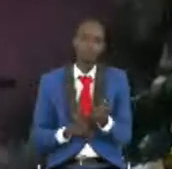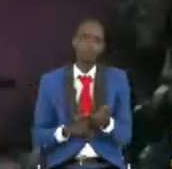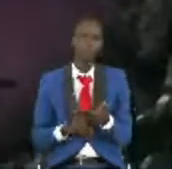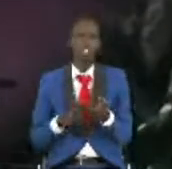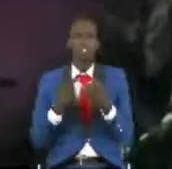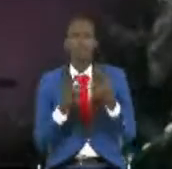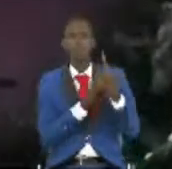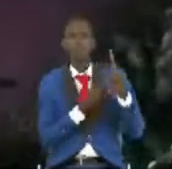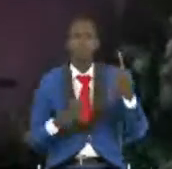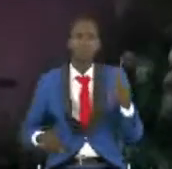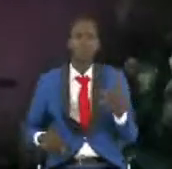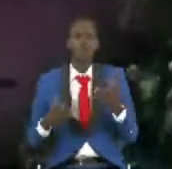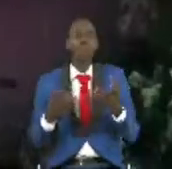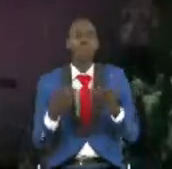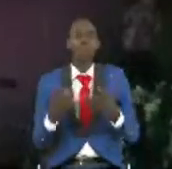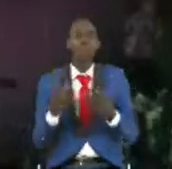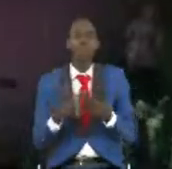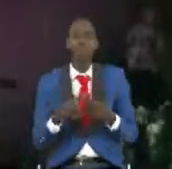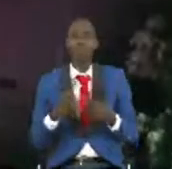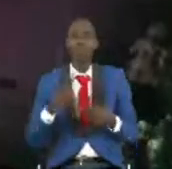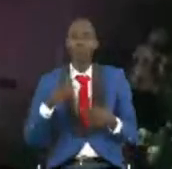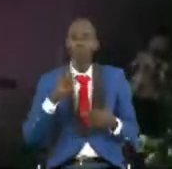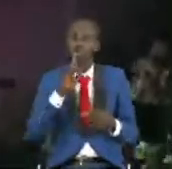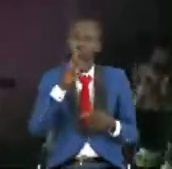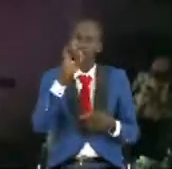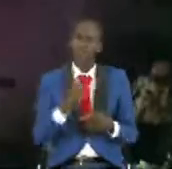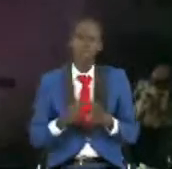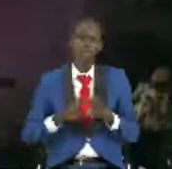aidons ceux-là qui ne savent pas écrire.